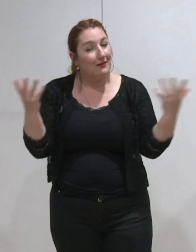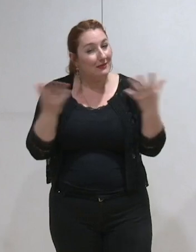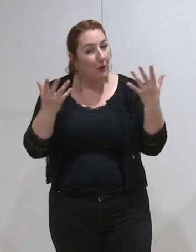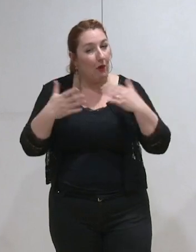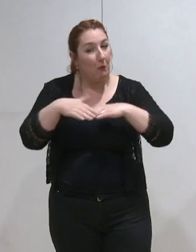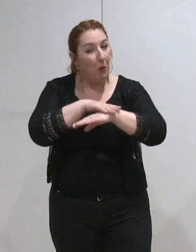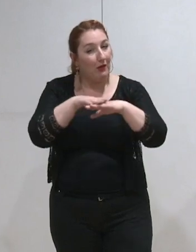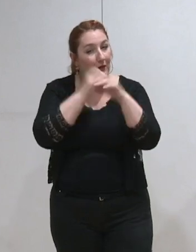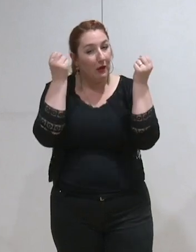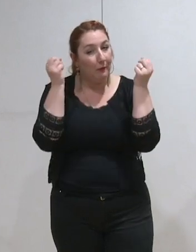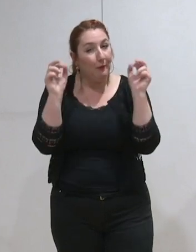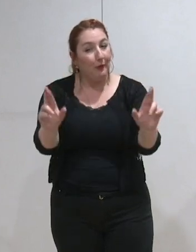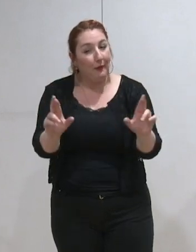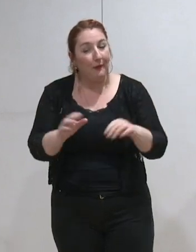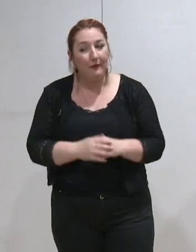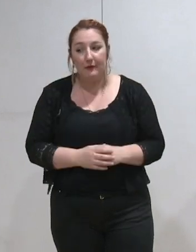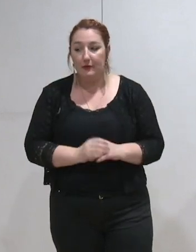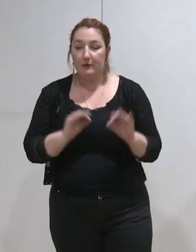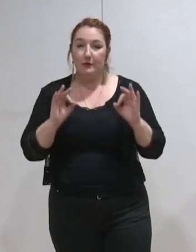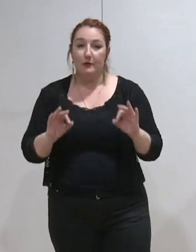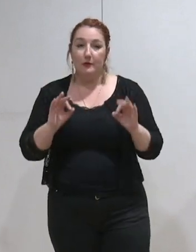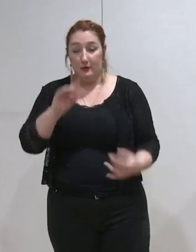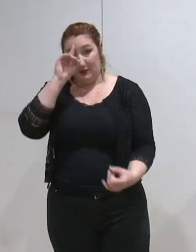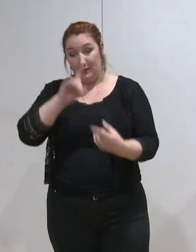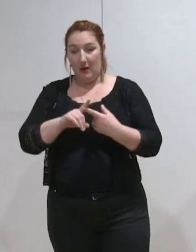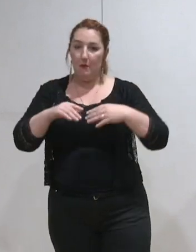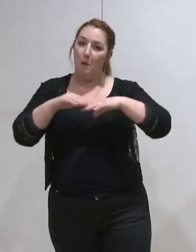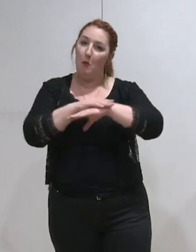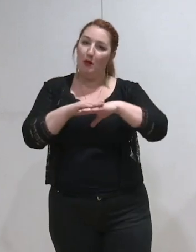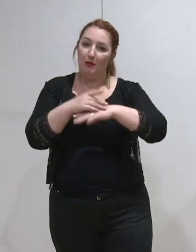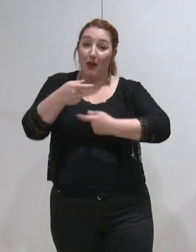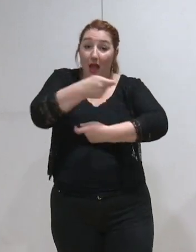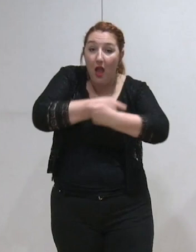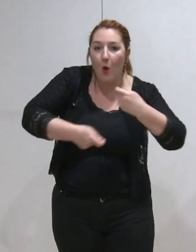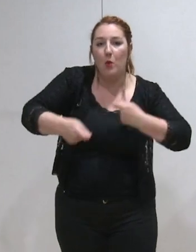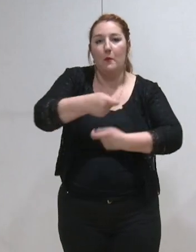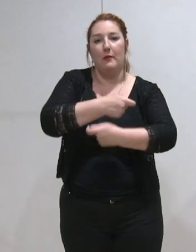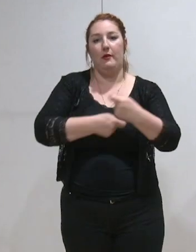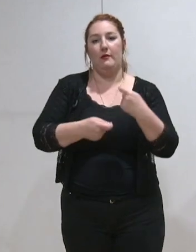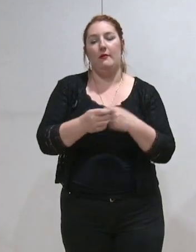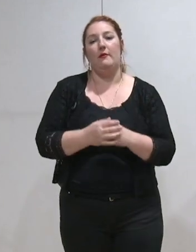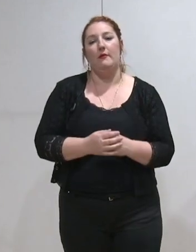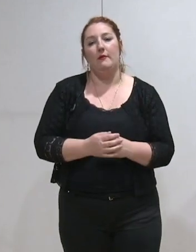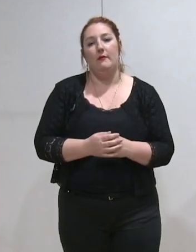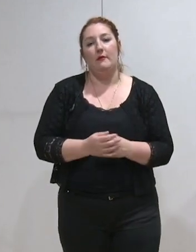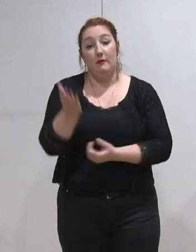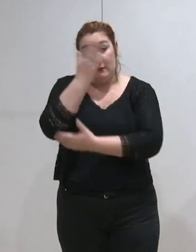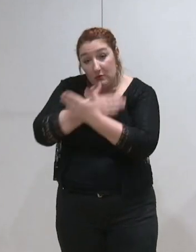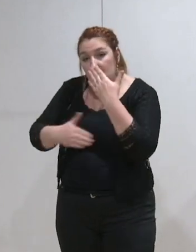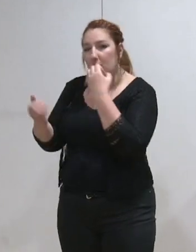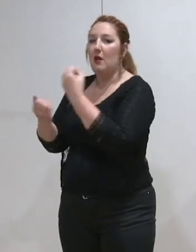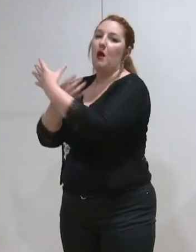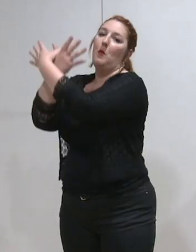politiques et qui porte sur justement la la politique économique qui est conduite au niveau de